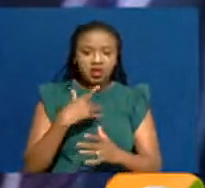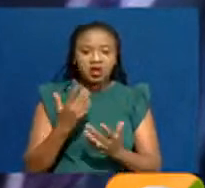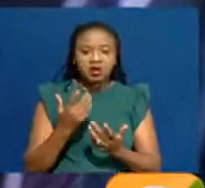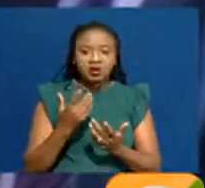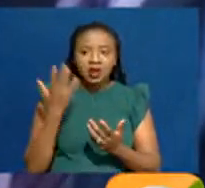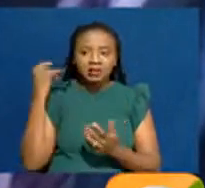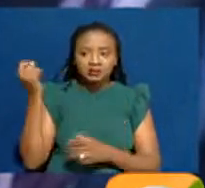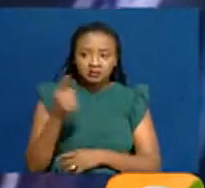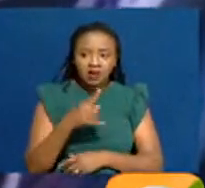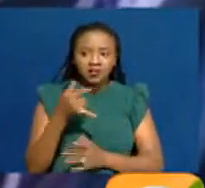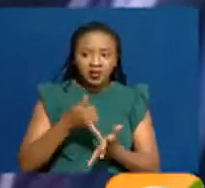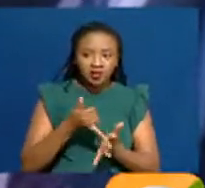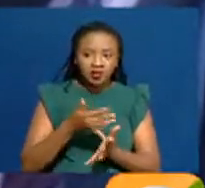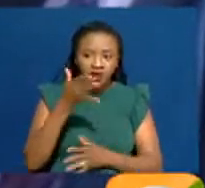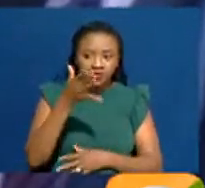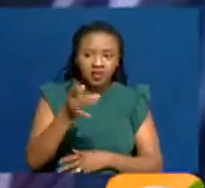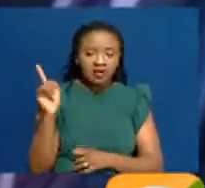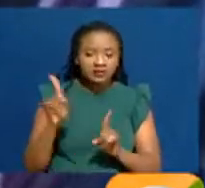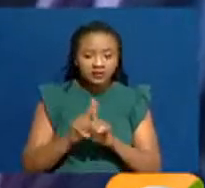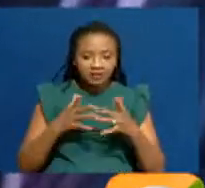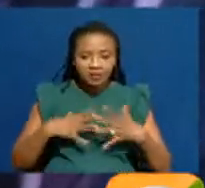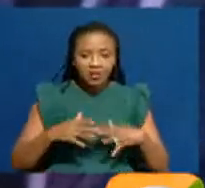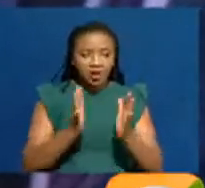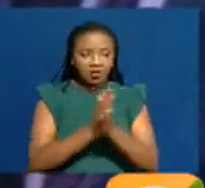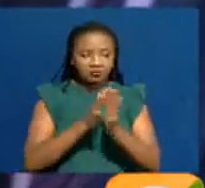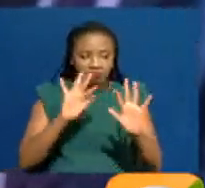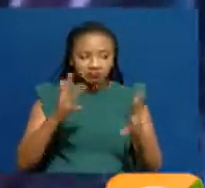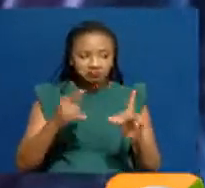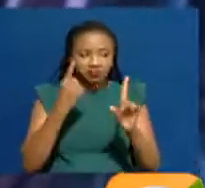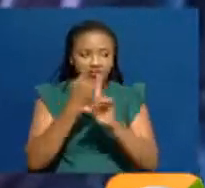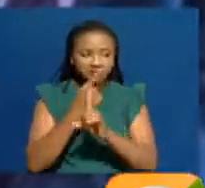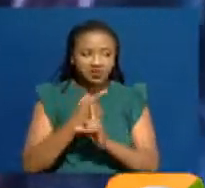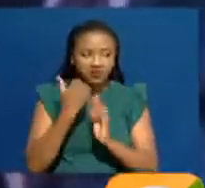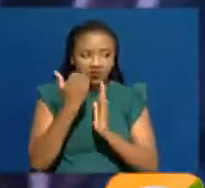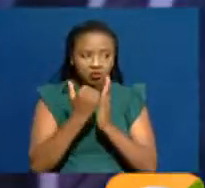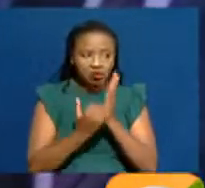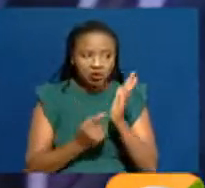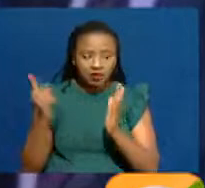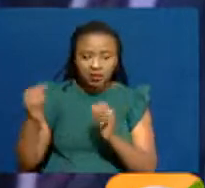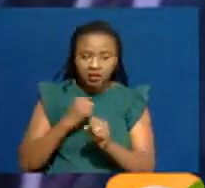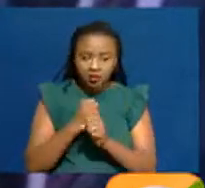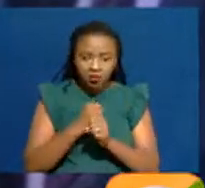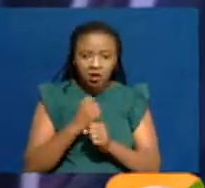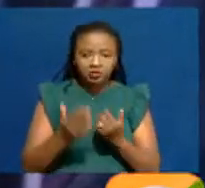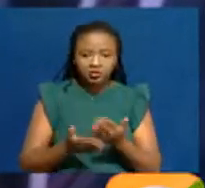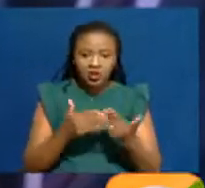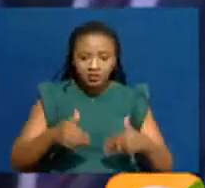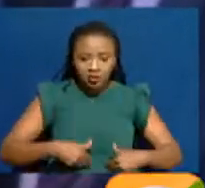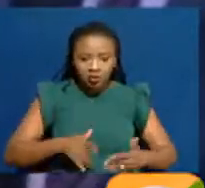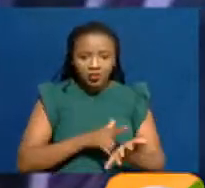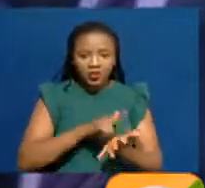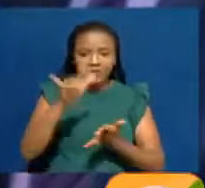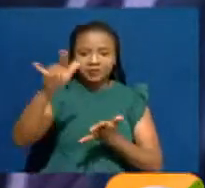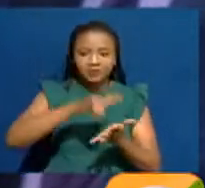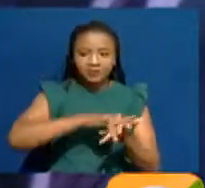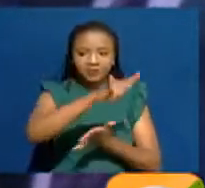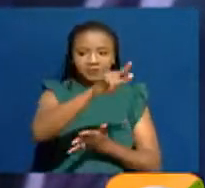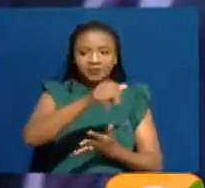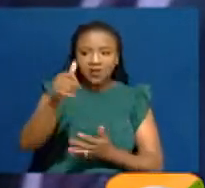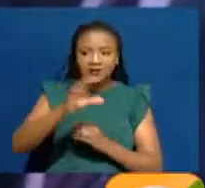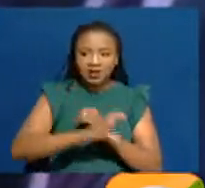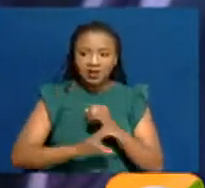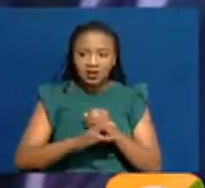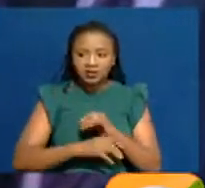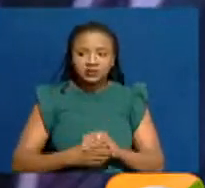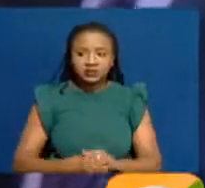mwezi uliopita, na alisifiwa kuhusu mikakati aliyoweka ya kuwapeleka vijana ughaibuni kufanya kazi. And we